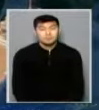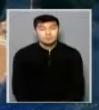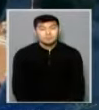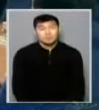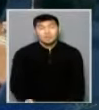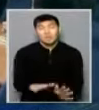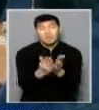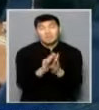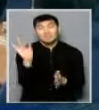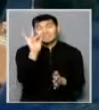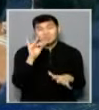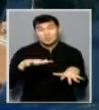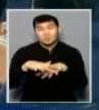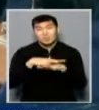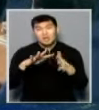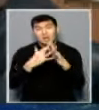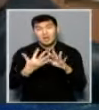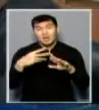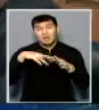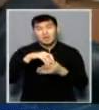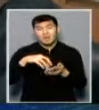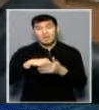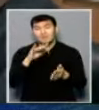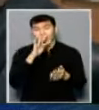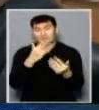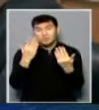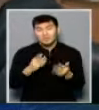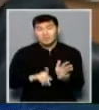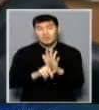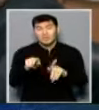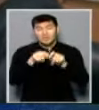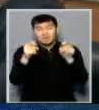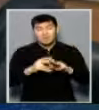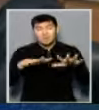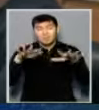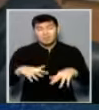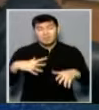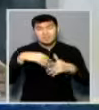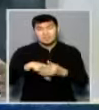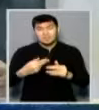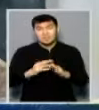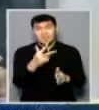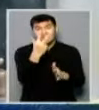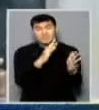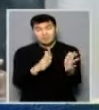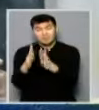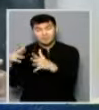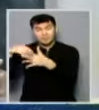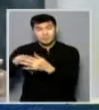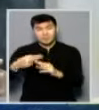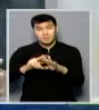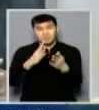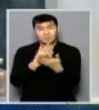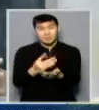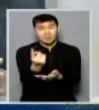В книге «История населенных пунктов в зависимости от времени их создания и территории размещения» поделена на три части. В